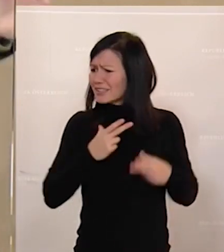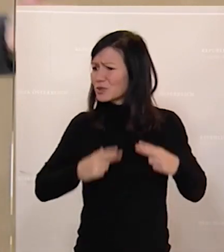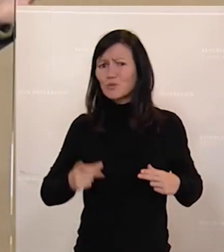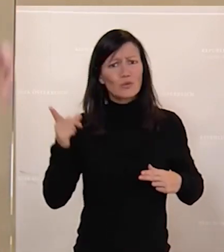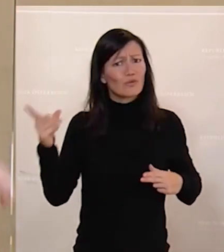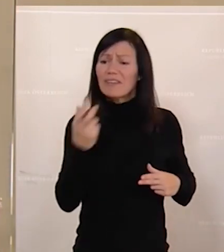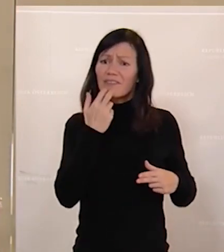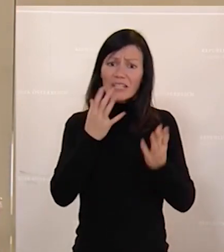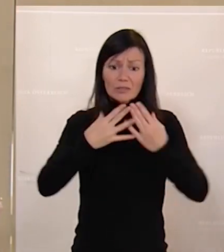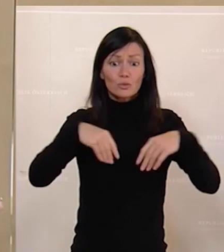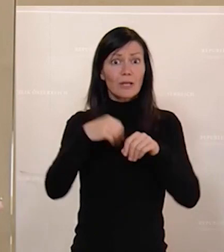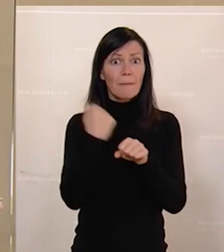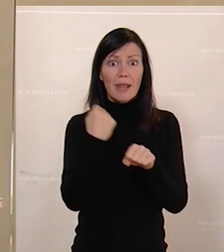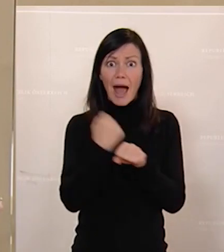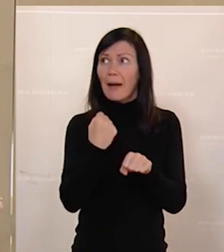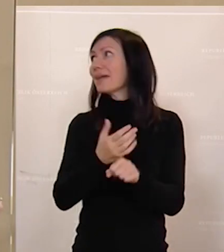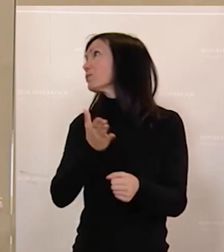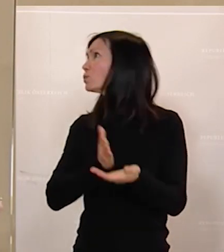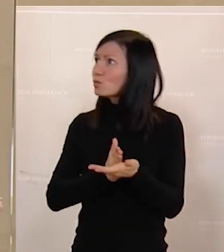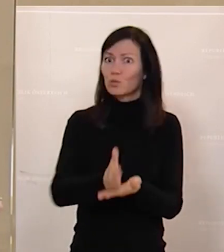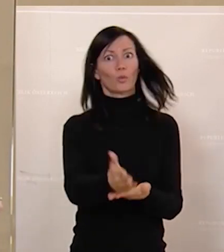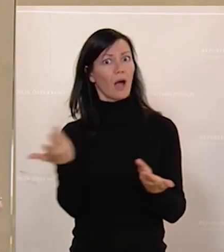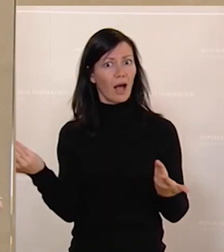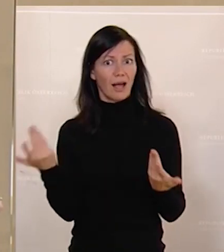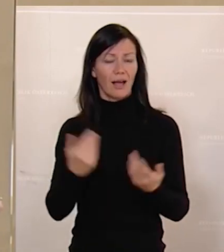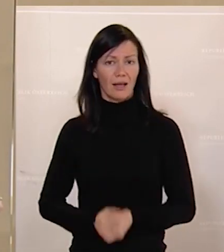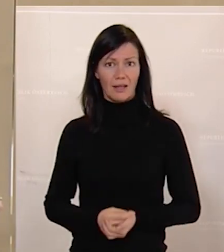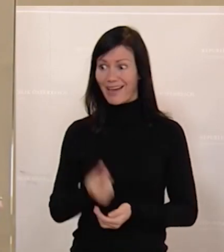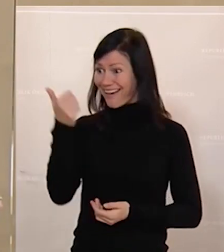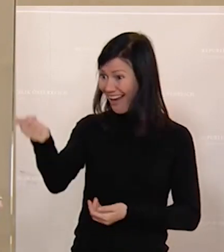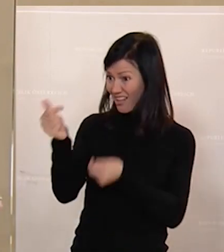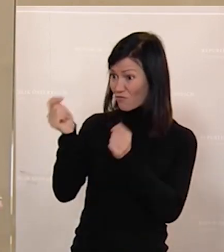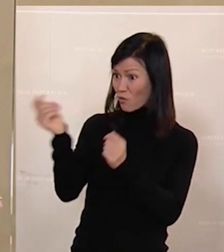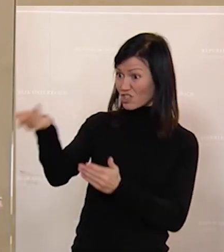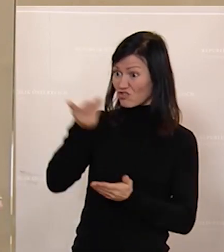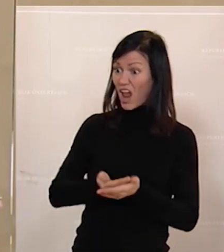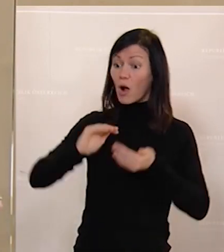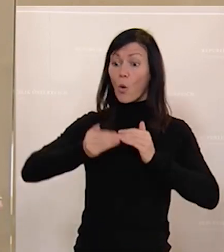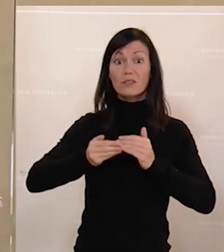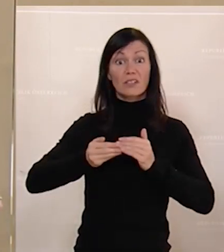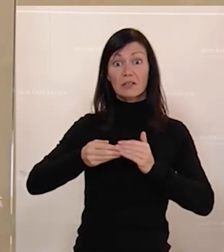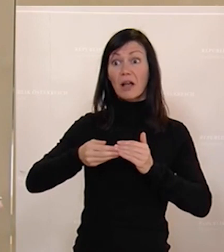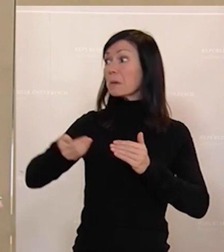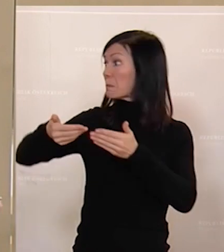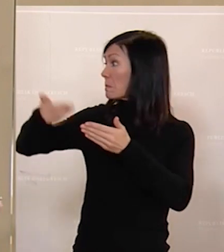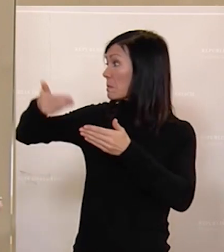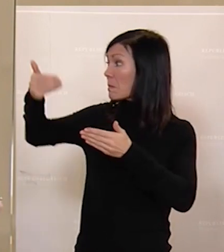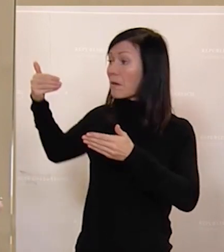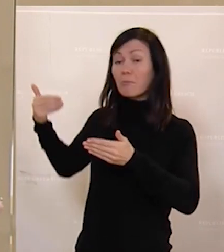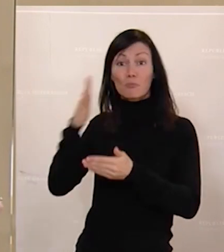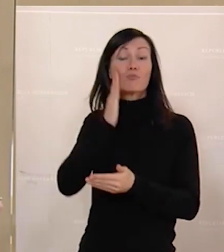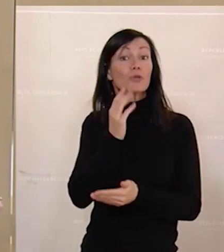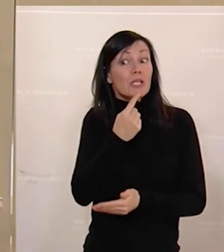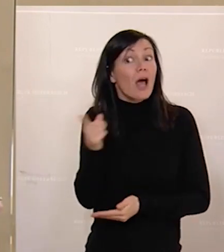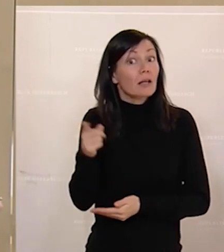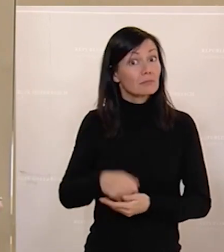dass wir gemeinsam hier arbeiten und rauskommen. Nennen Sie mir einen konstruktiven Vorschlag von Ihnen in den vergangenen Monaten. Sie wissen, wir haben